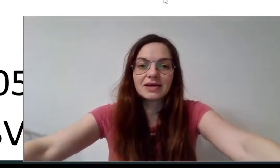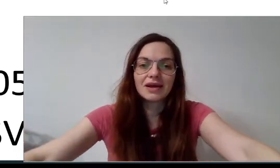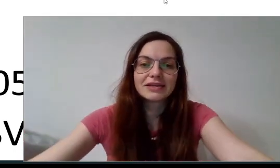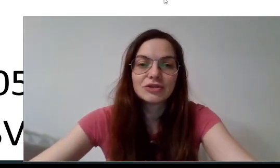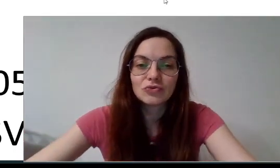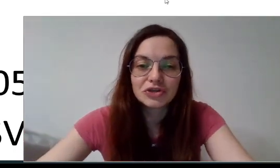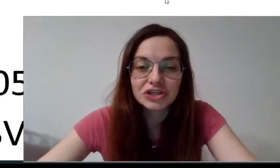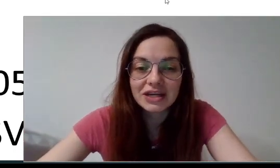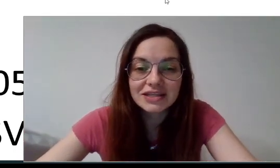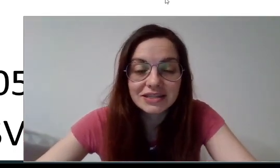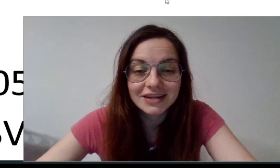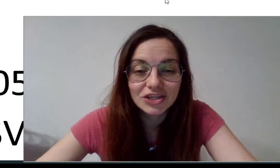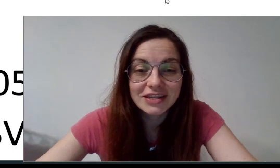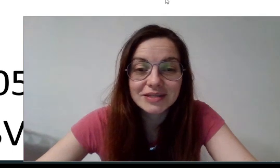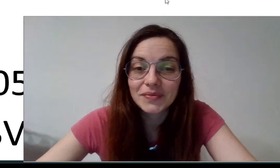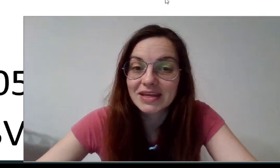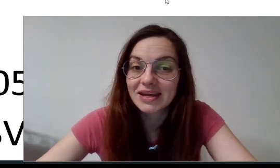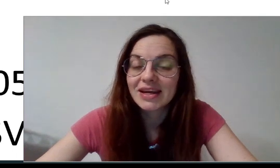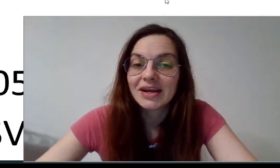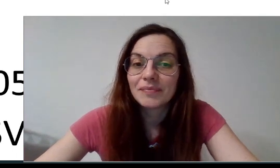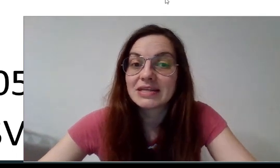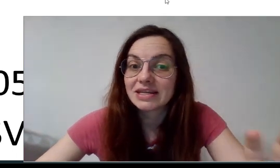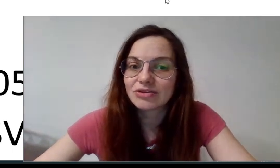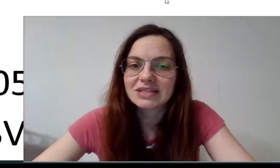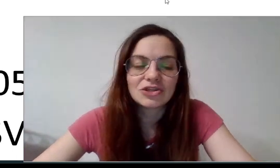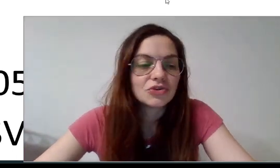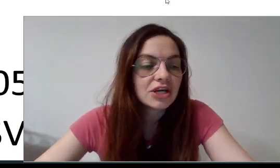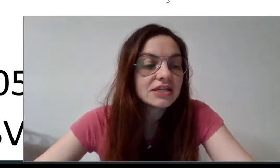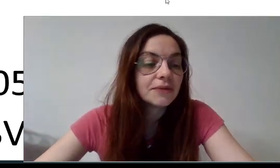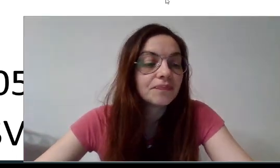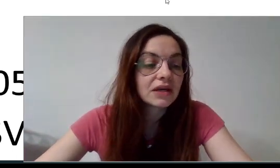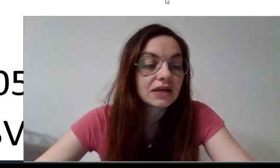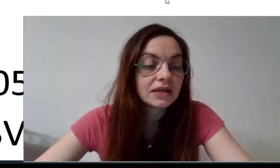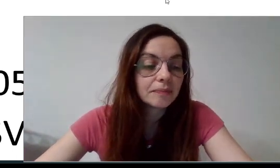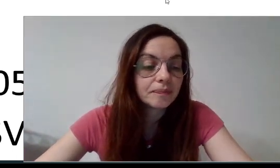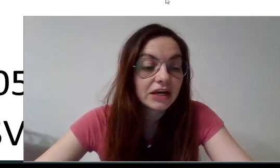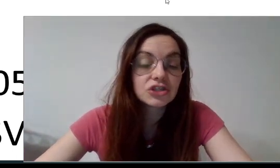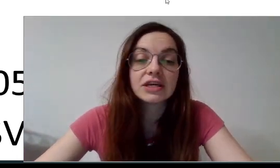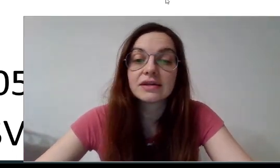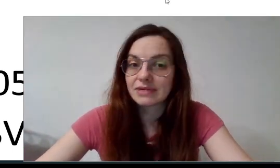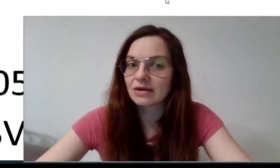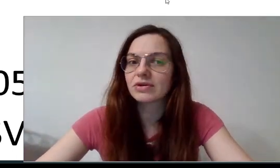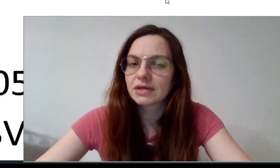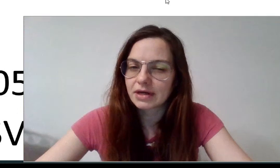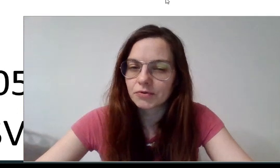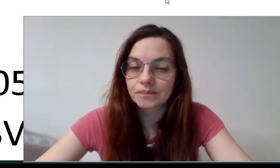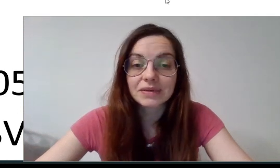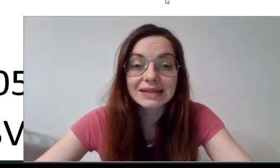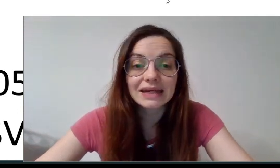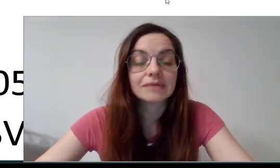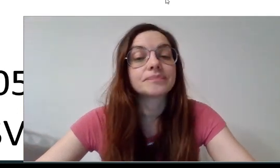izaziva reakciju u rečenici, ta rečenica menja se redosled reči u rečenici, tačnije glagol je na